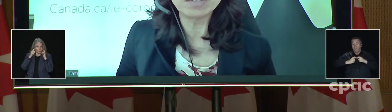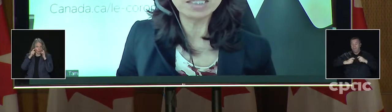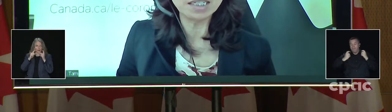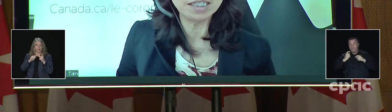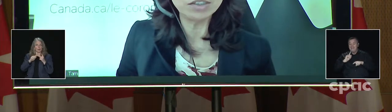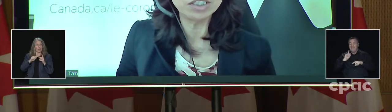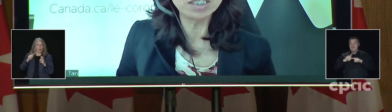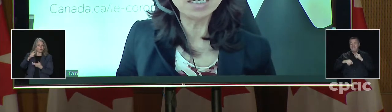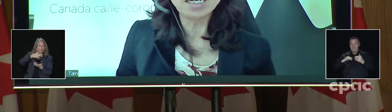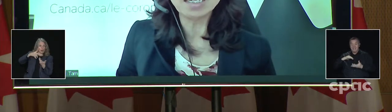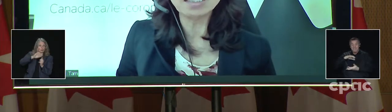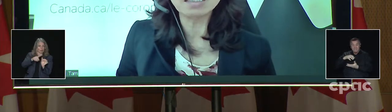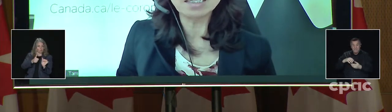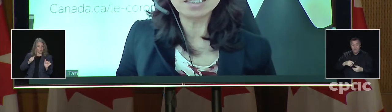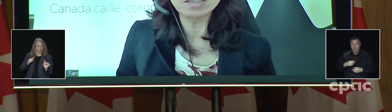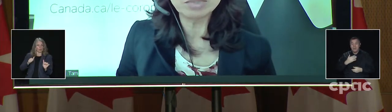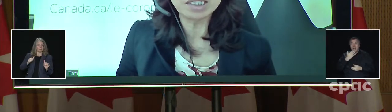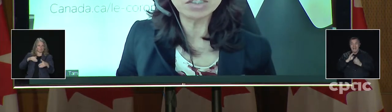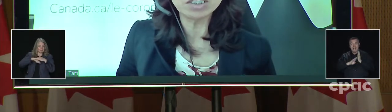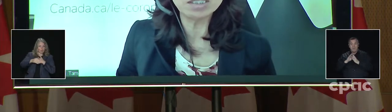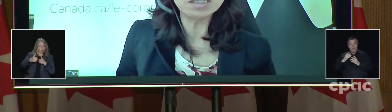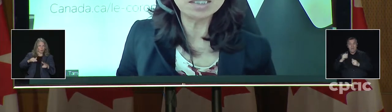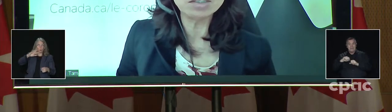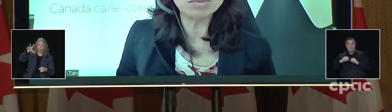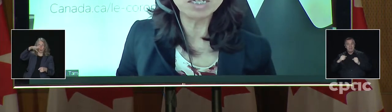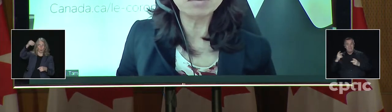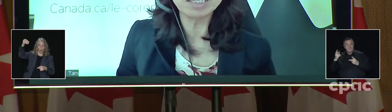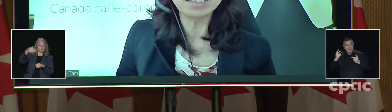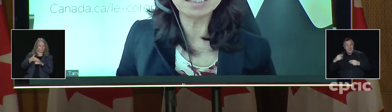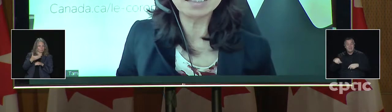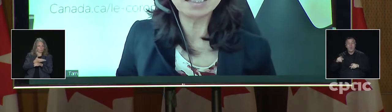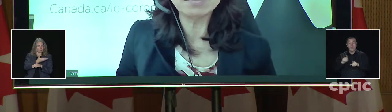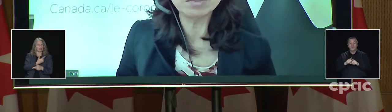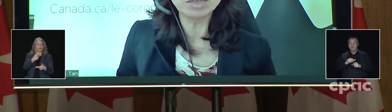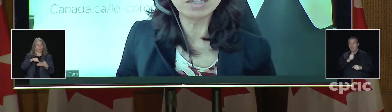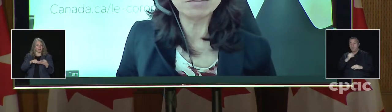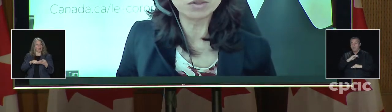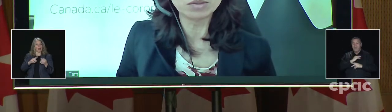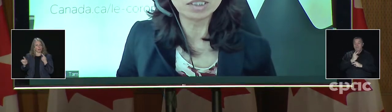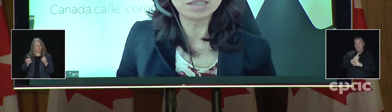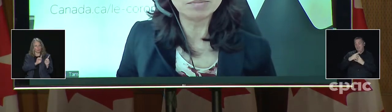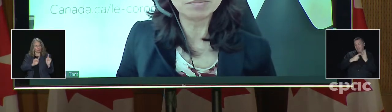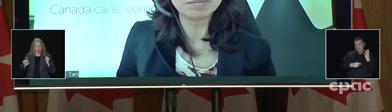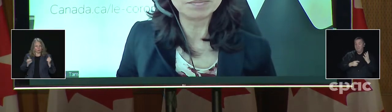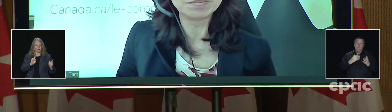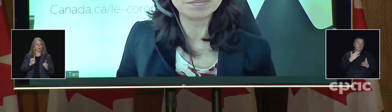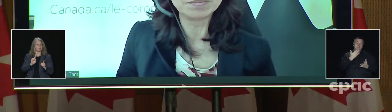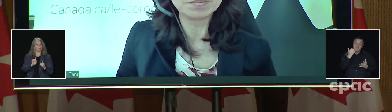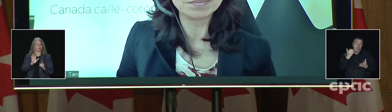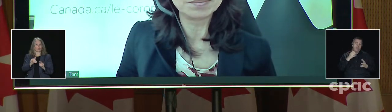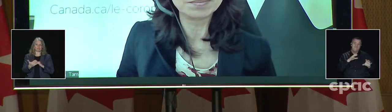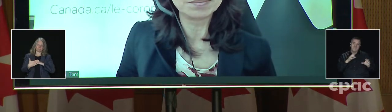improve ventilation, and other layers of protection continue to be our best and safest way forward.